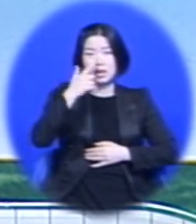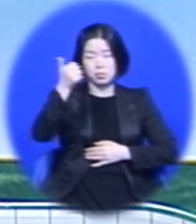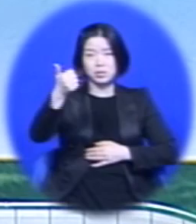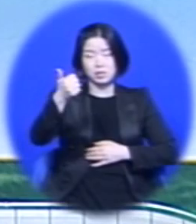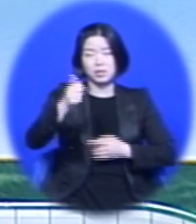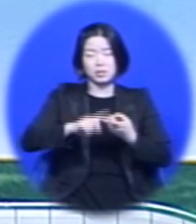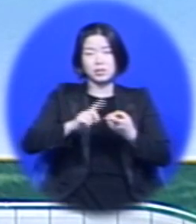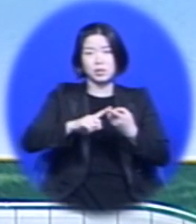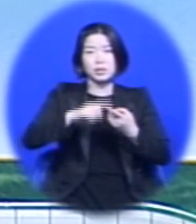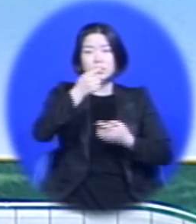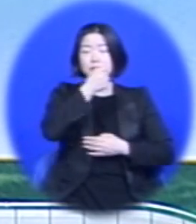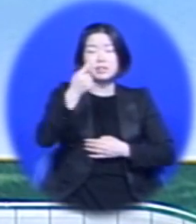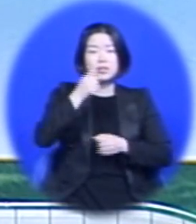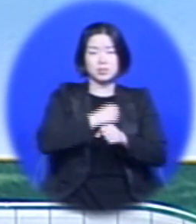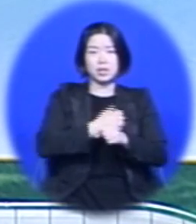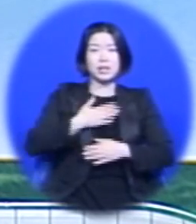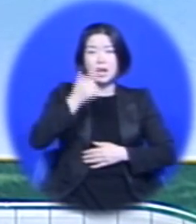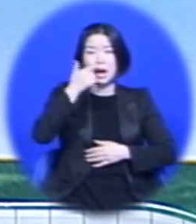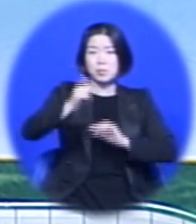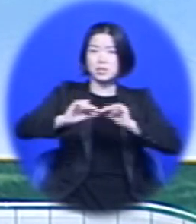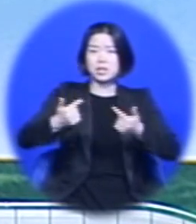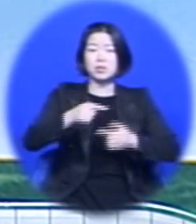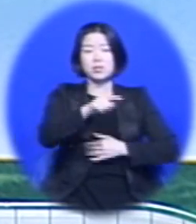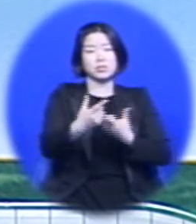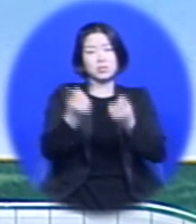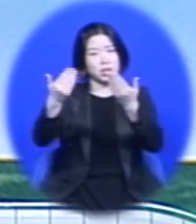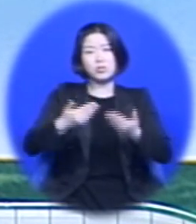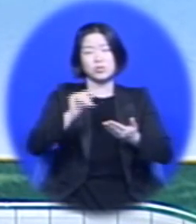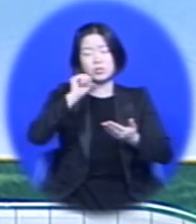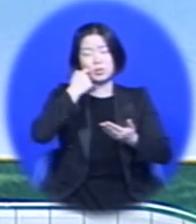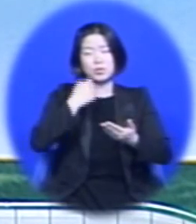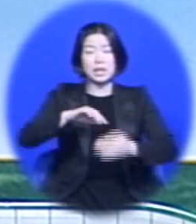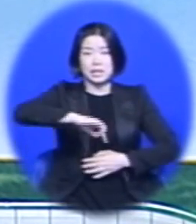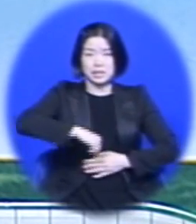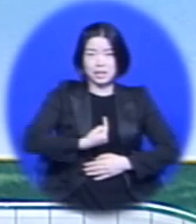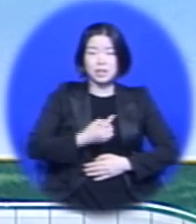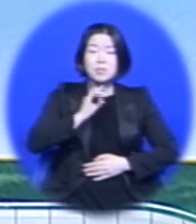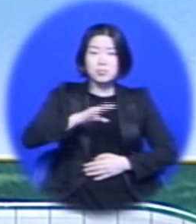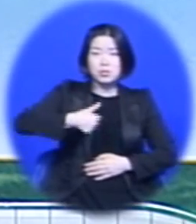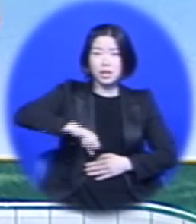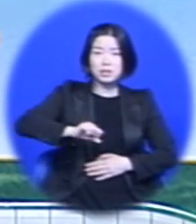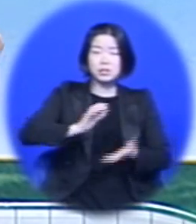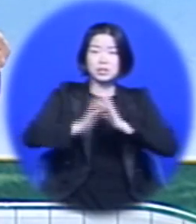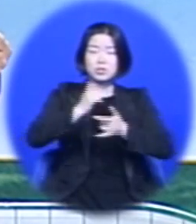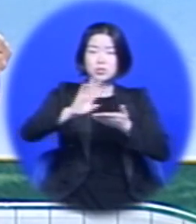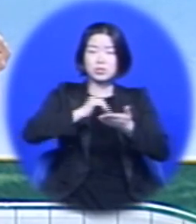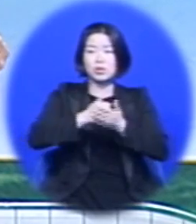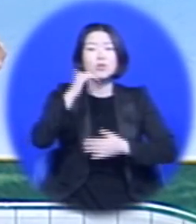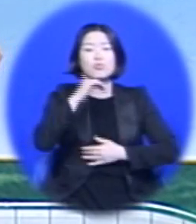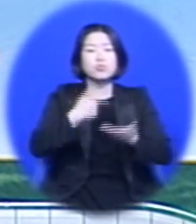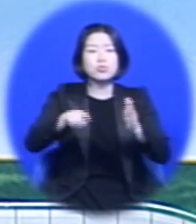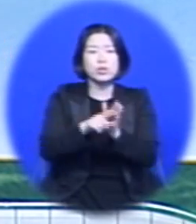아버지가 아니면 하실 수가 없어요. 그렇게 하실 수가 없어요. 당신의 독생자인 예수 그리스도를 누구를 위해서